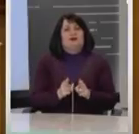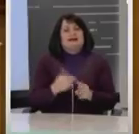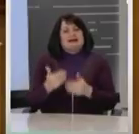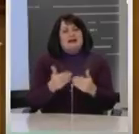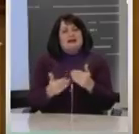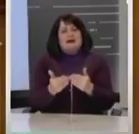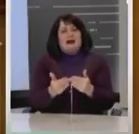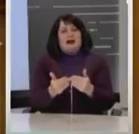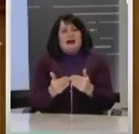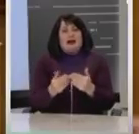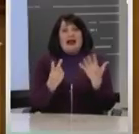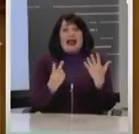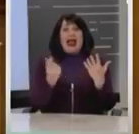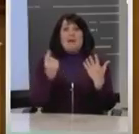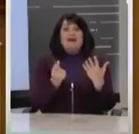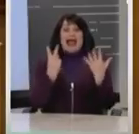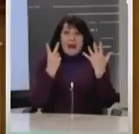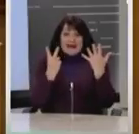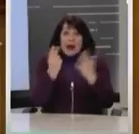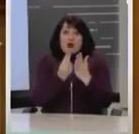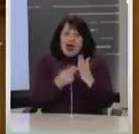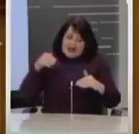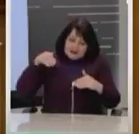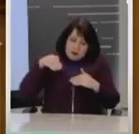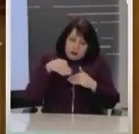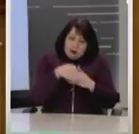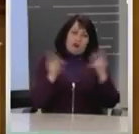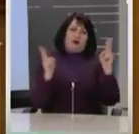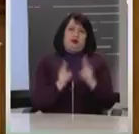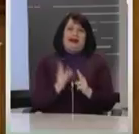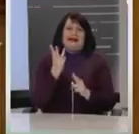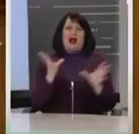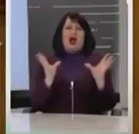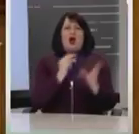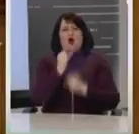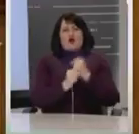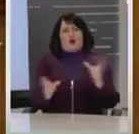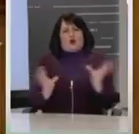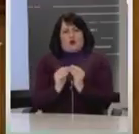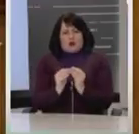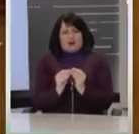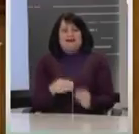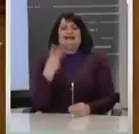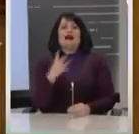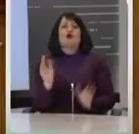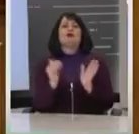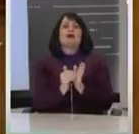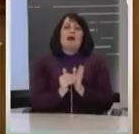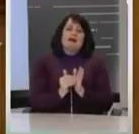σημειώσει συνολικά πτώση 7 ποσοστιαίων μονάδων σε μια τριετία, περίπου